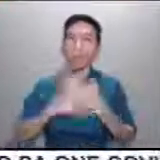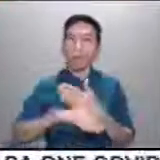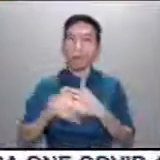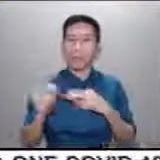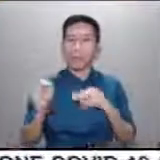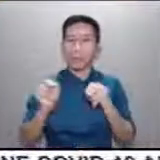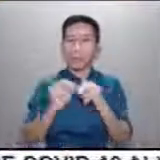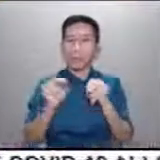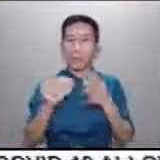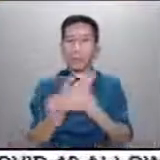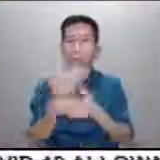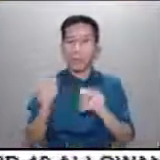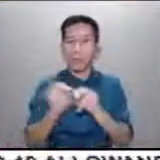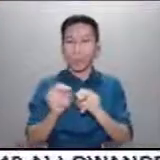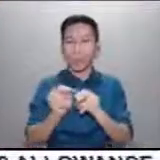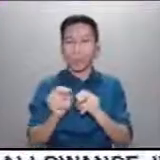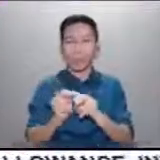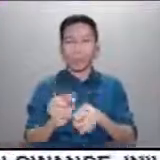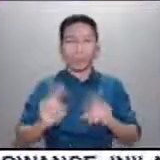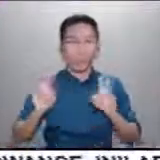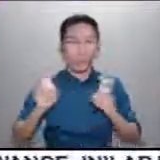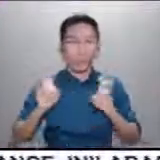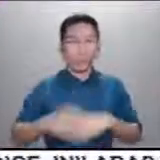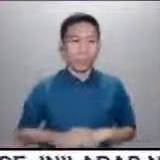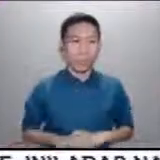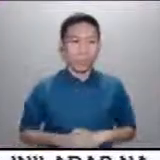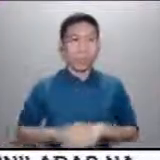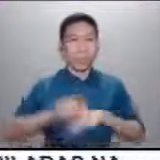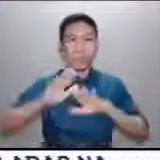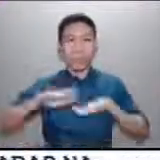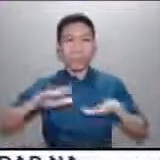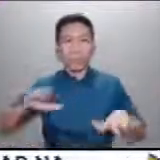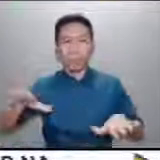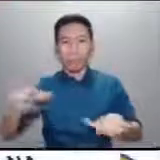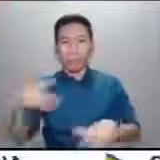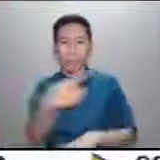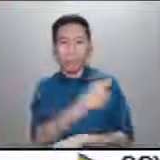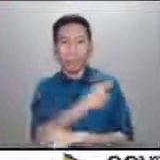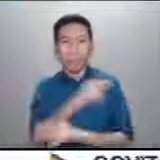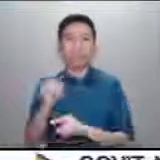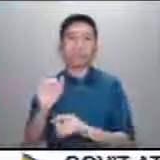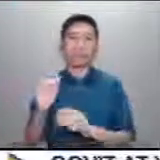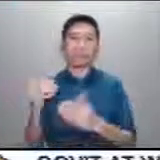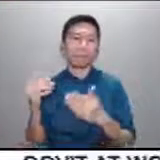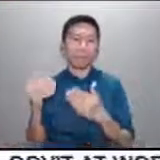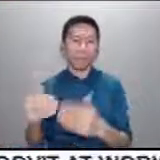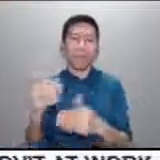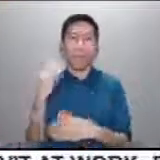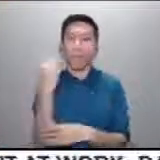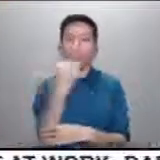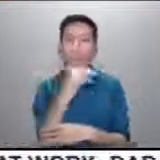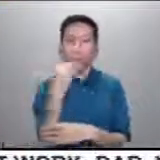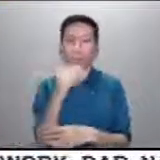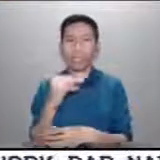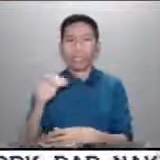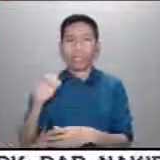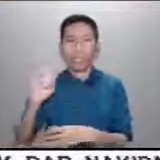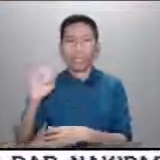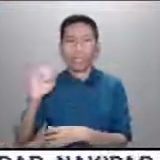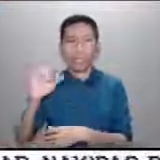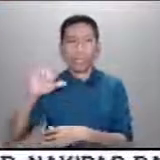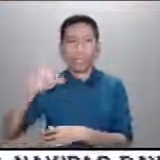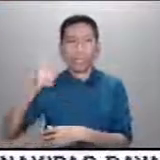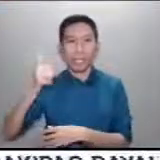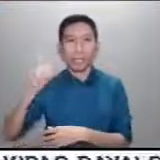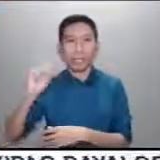Nagsimula na rin ang pediatric vaccination sa Marawi at Iligan City. Nasa 220,000 ang mga batang edad 5 hanggang 11